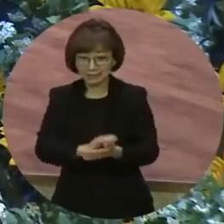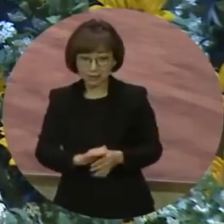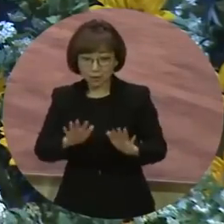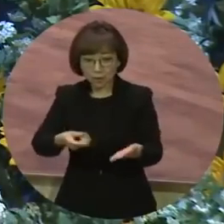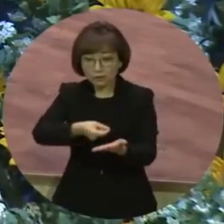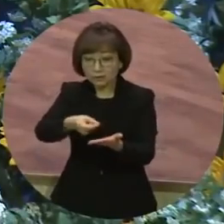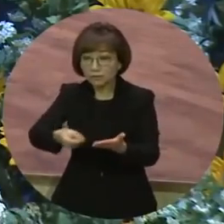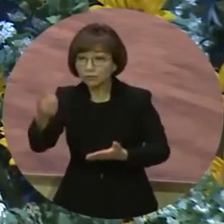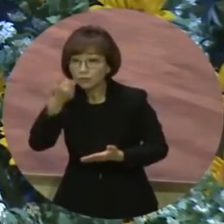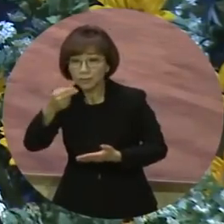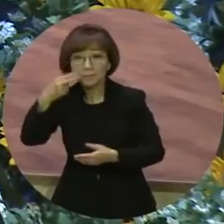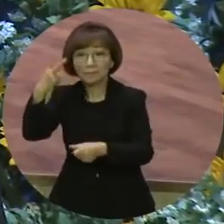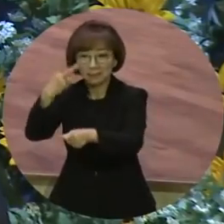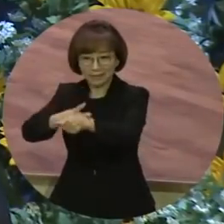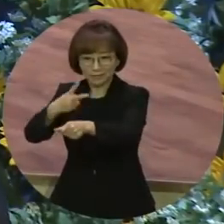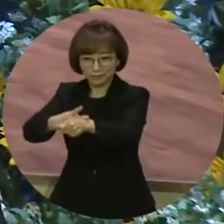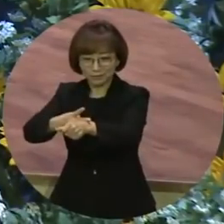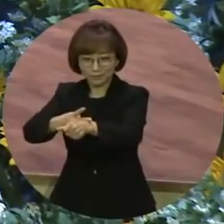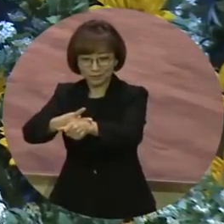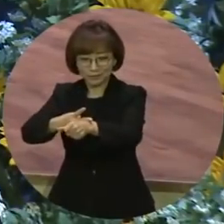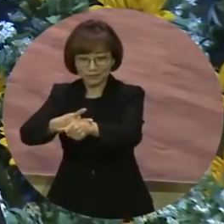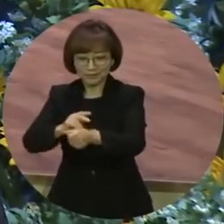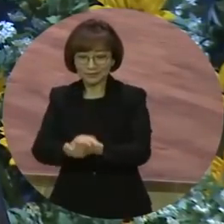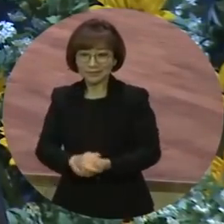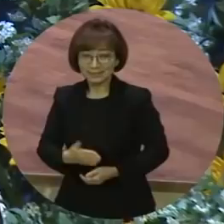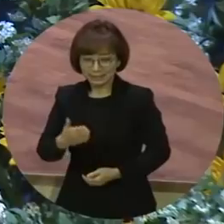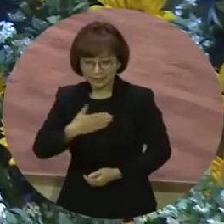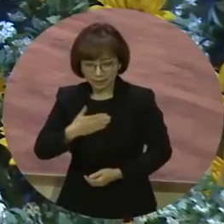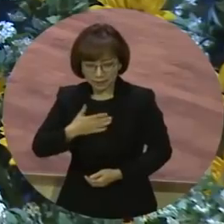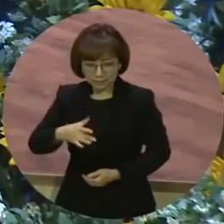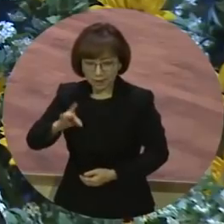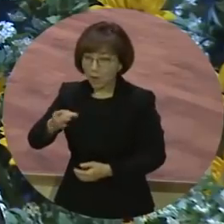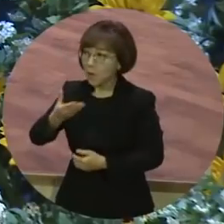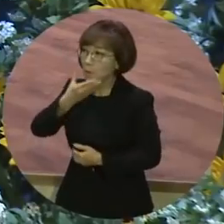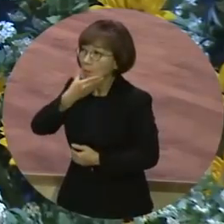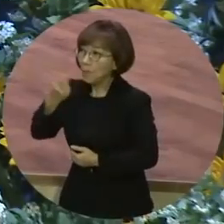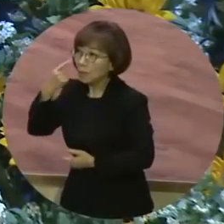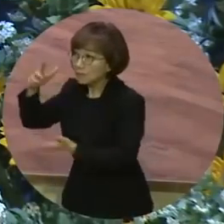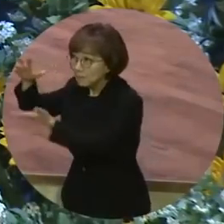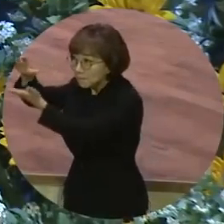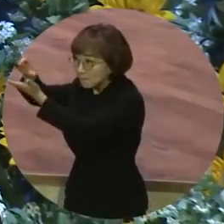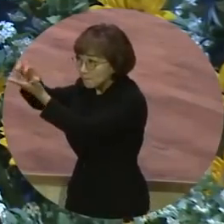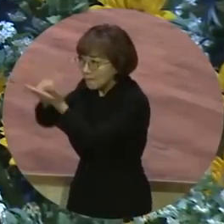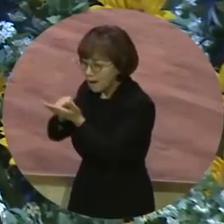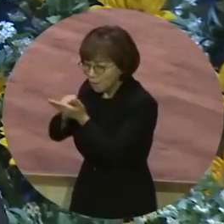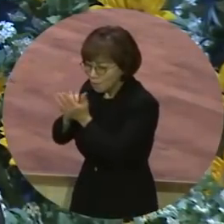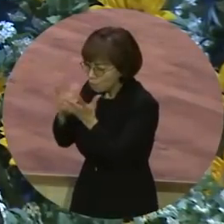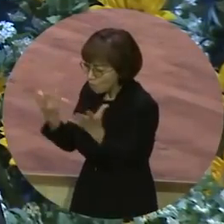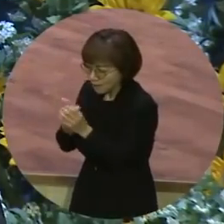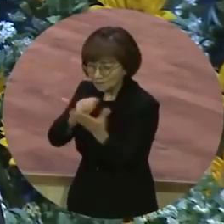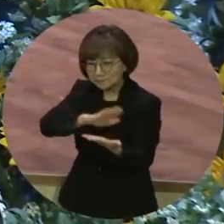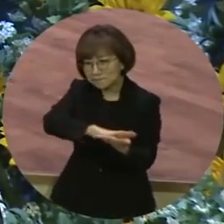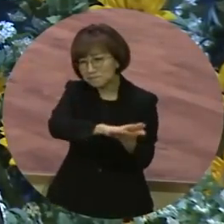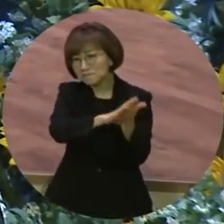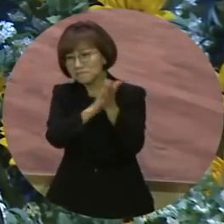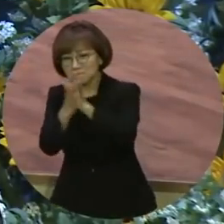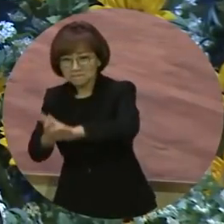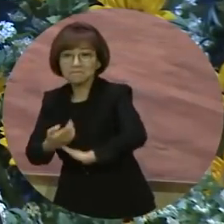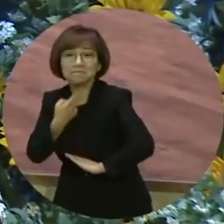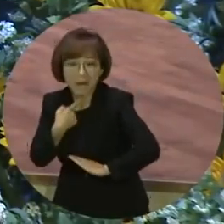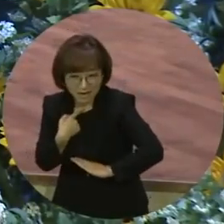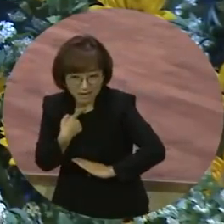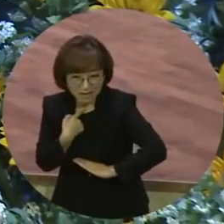이 바울은 자신이 복음으로 혁명적 변화를